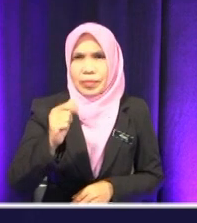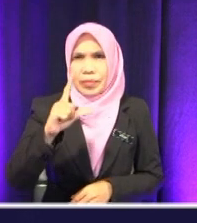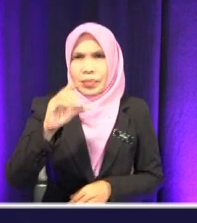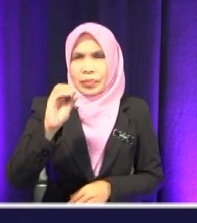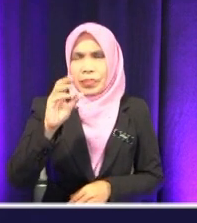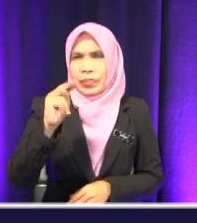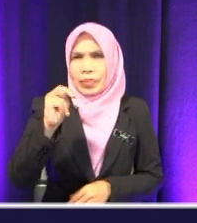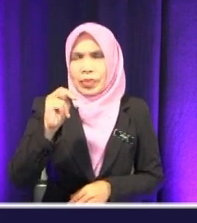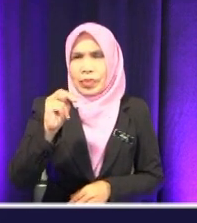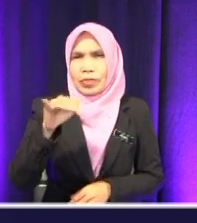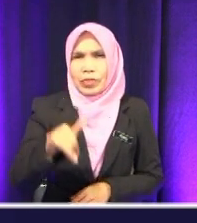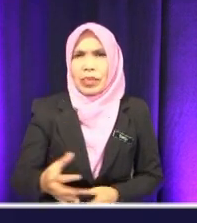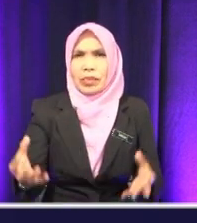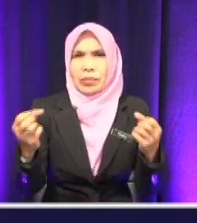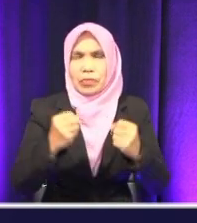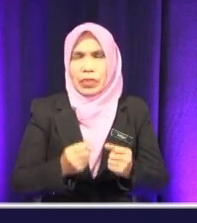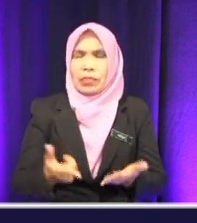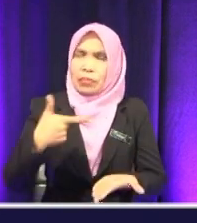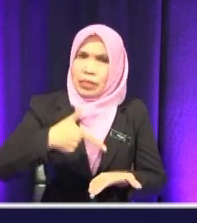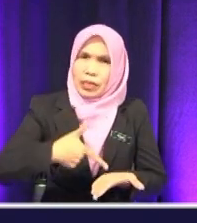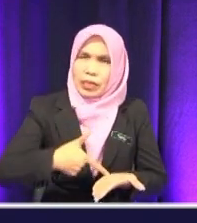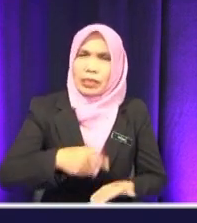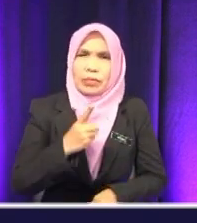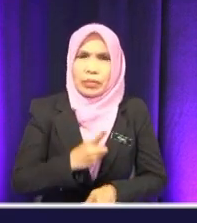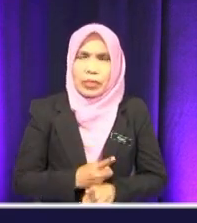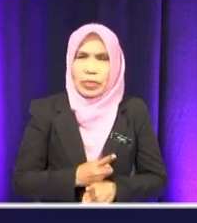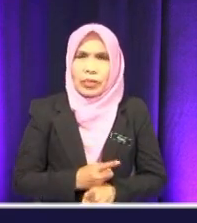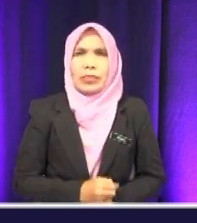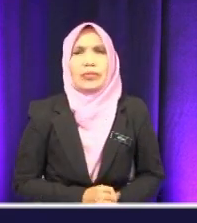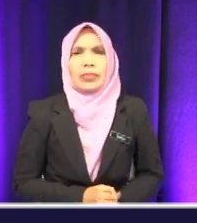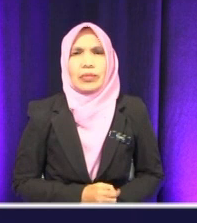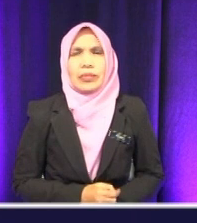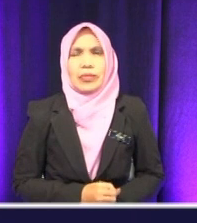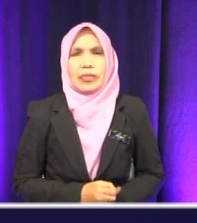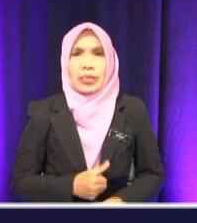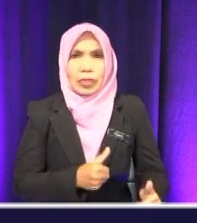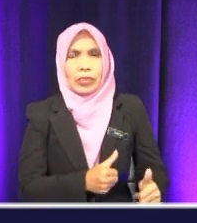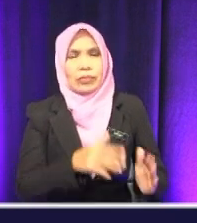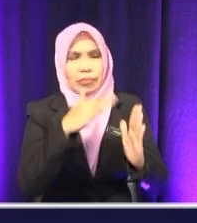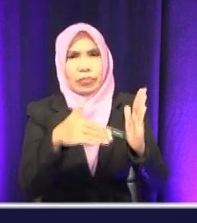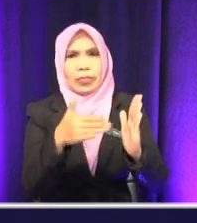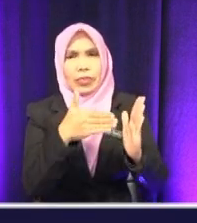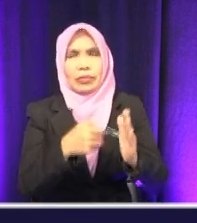tepat namun penjaga daripada jadwal penjaga Bermuda dengan huruf E tapi kalau